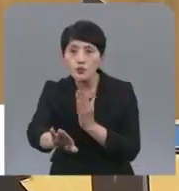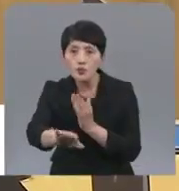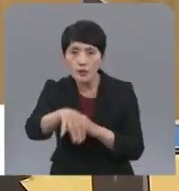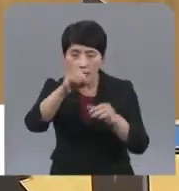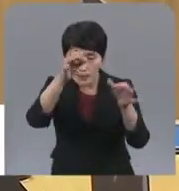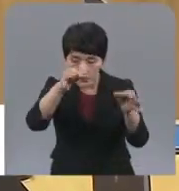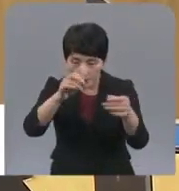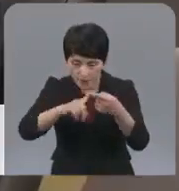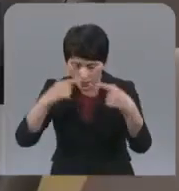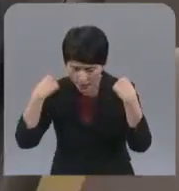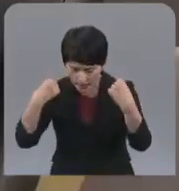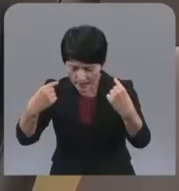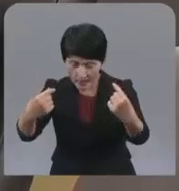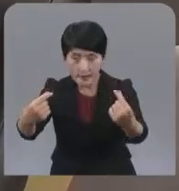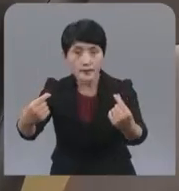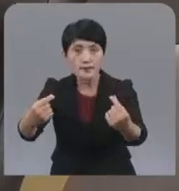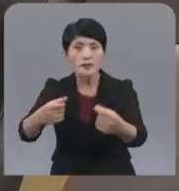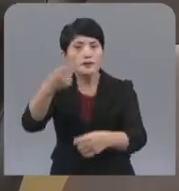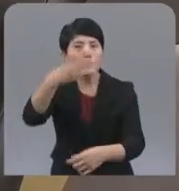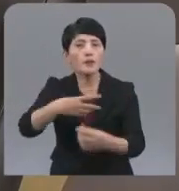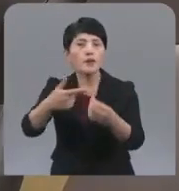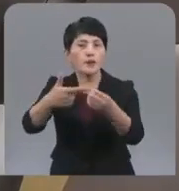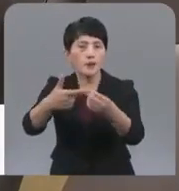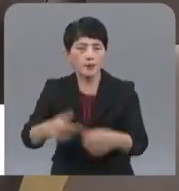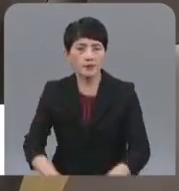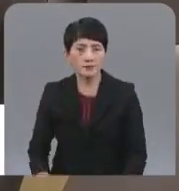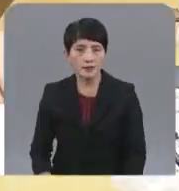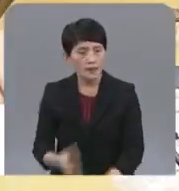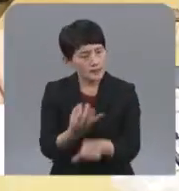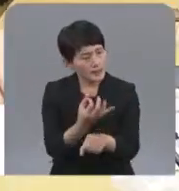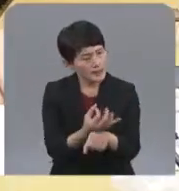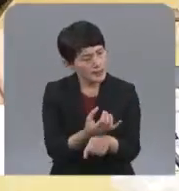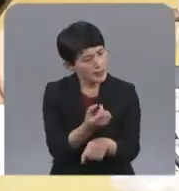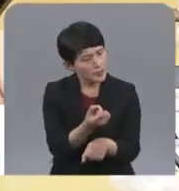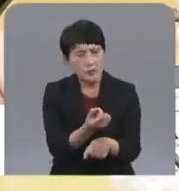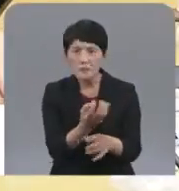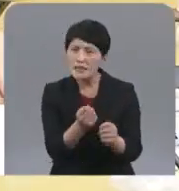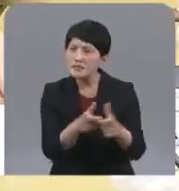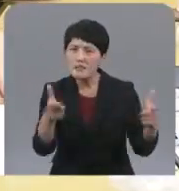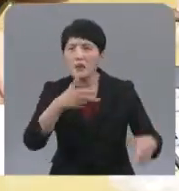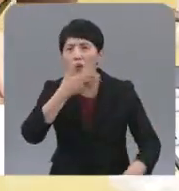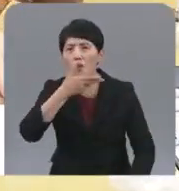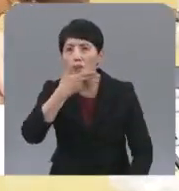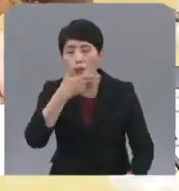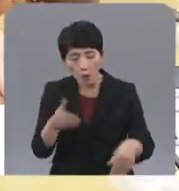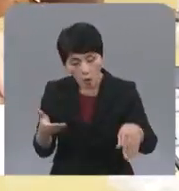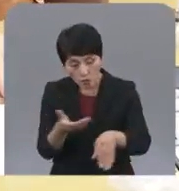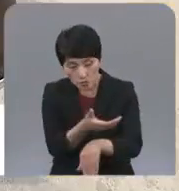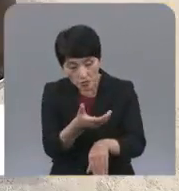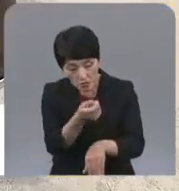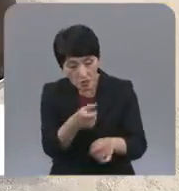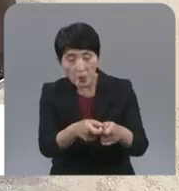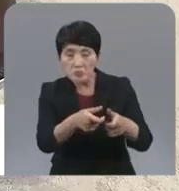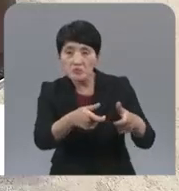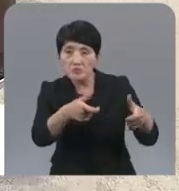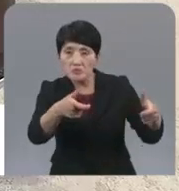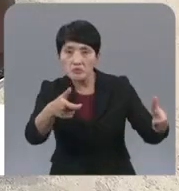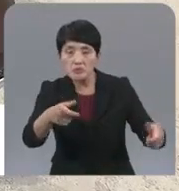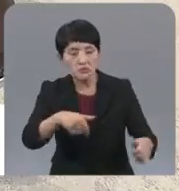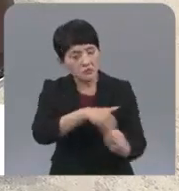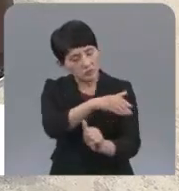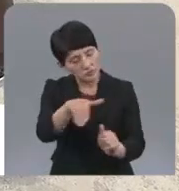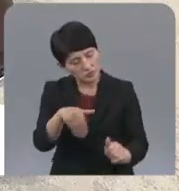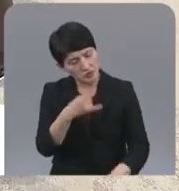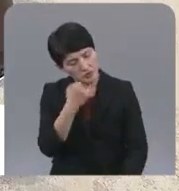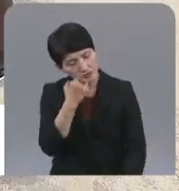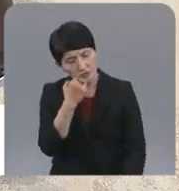韩国经济的不确定性上升。另外，市场关注降息的可能性，不过央行表示将维持紧缩基